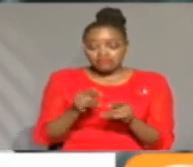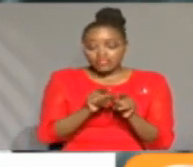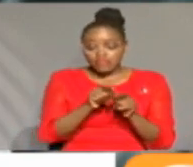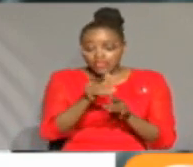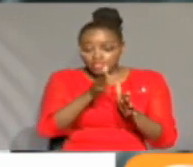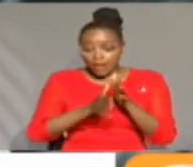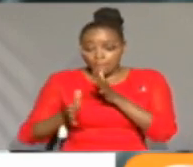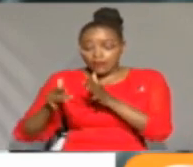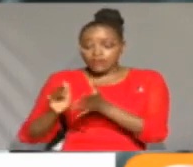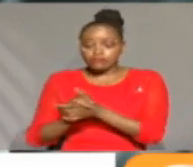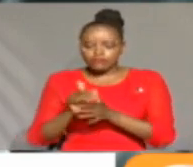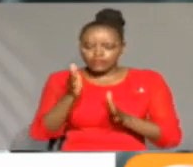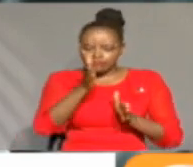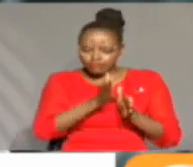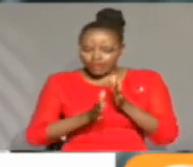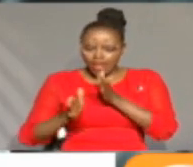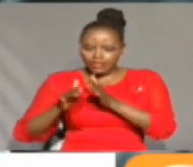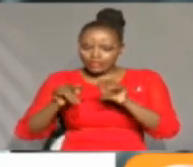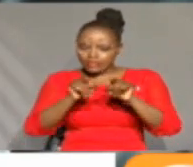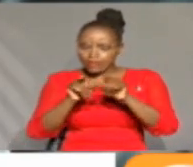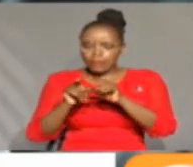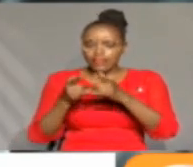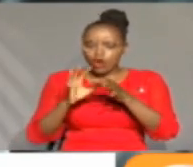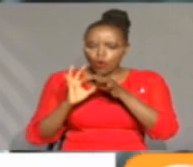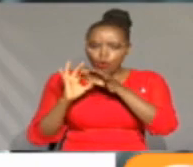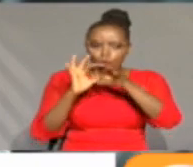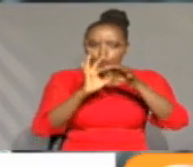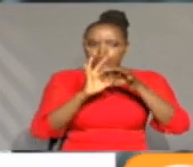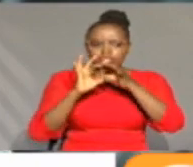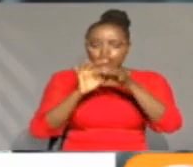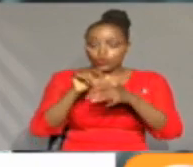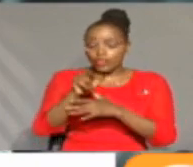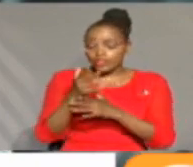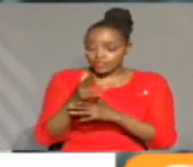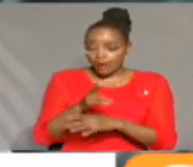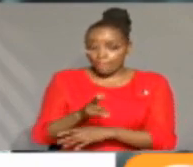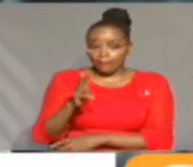the planning, in the organizing and the coordination of that attack.